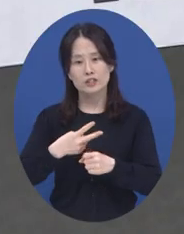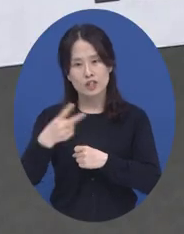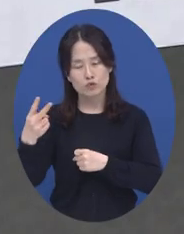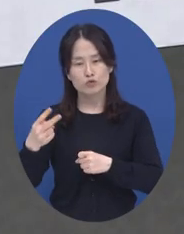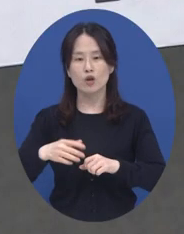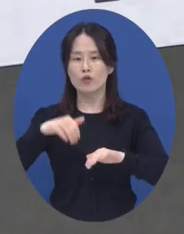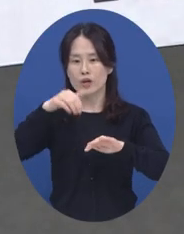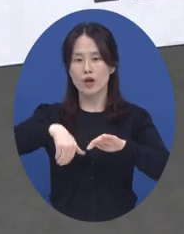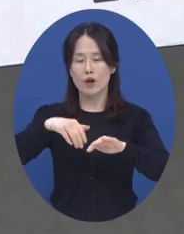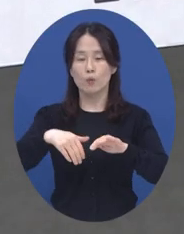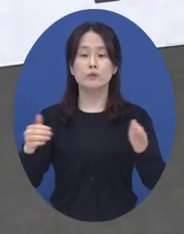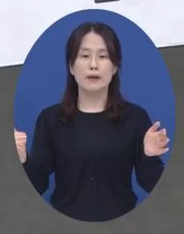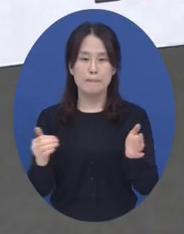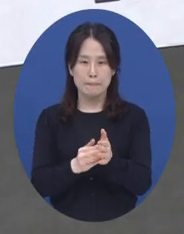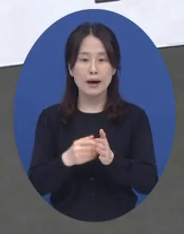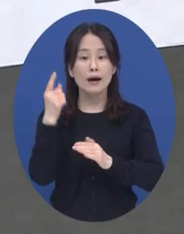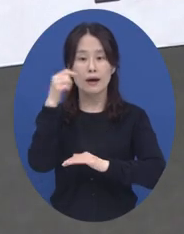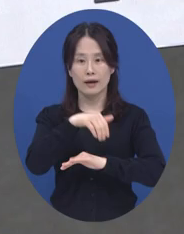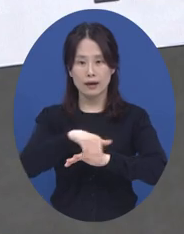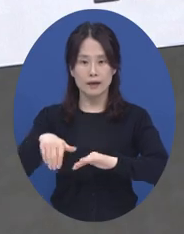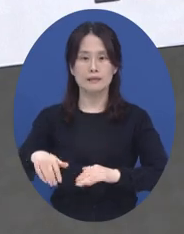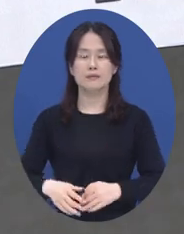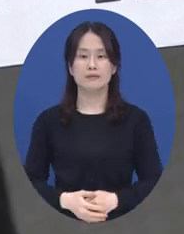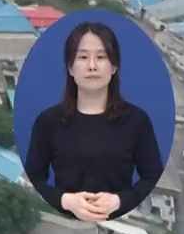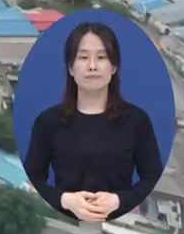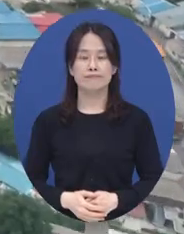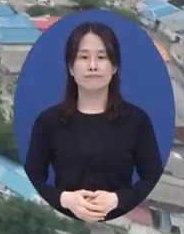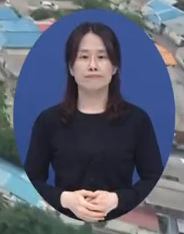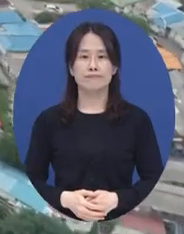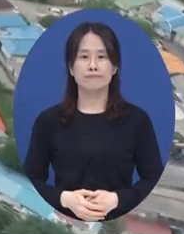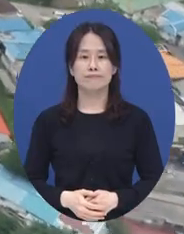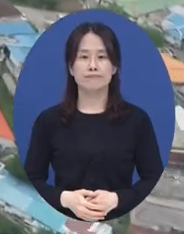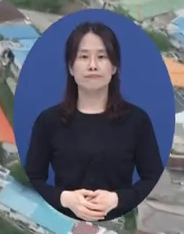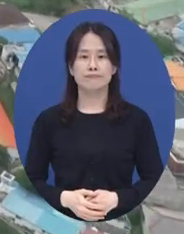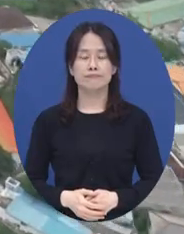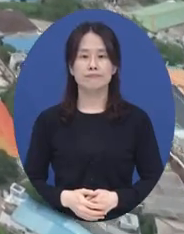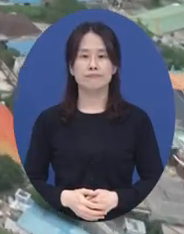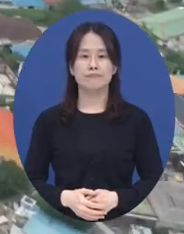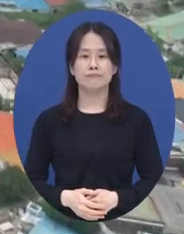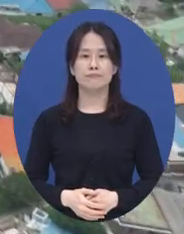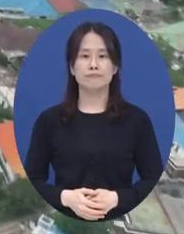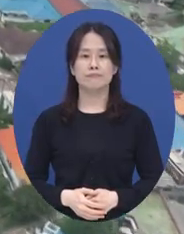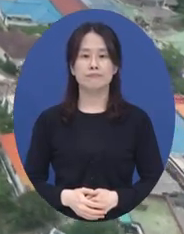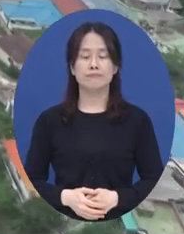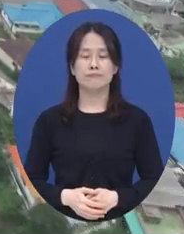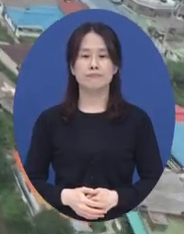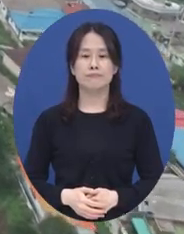내후년 일자리재단 이전을 마무리할 계획입니다. 경기지TV 김태희입니다.